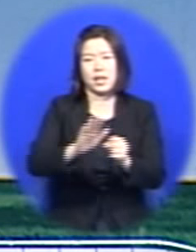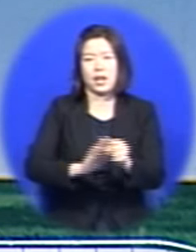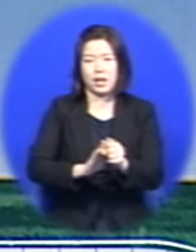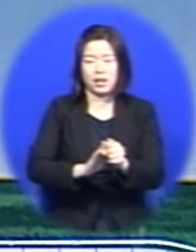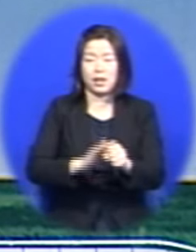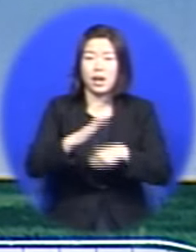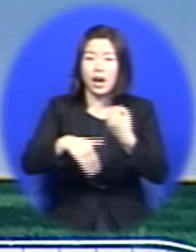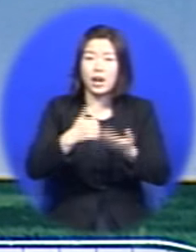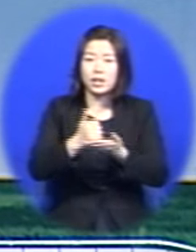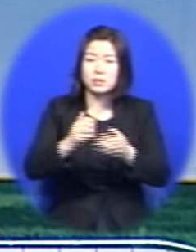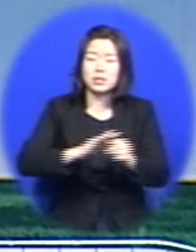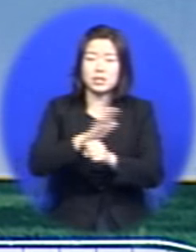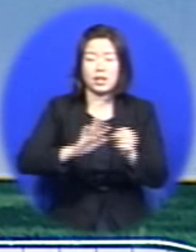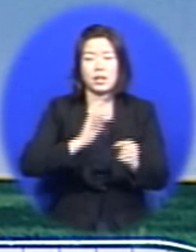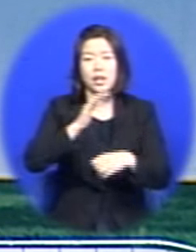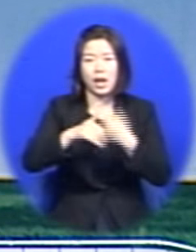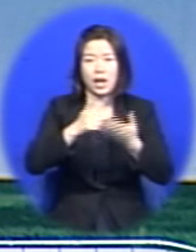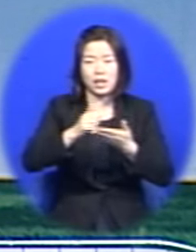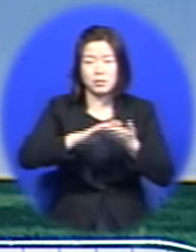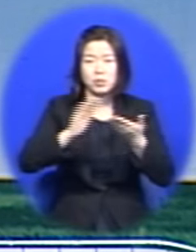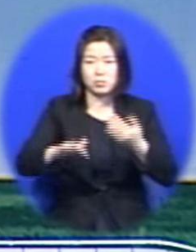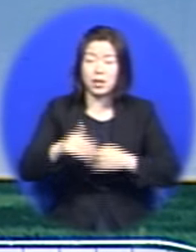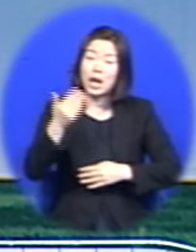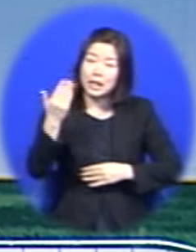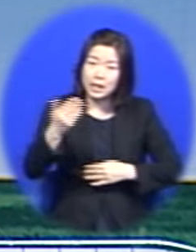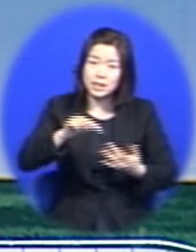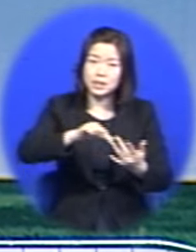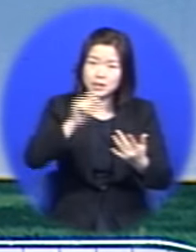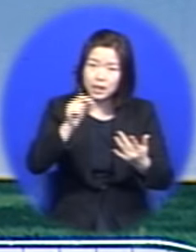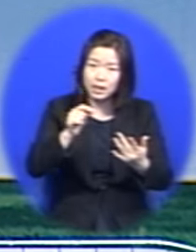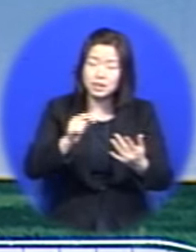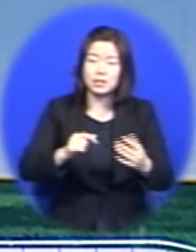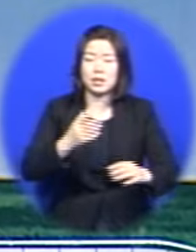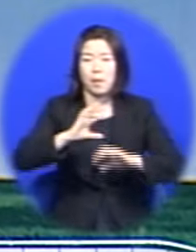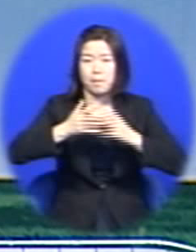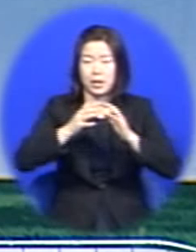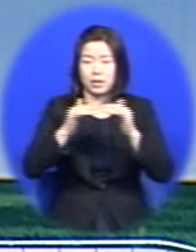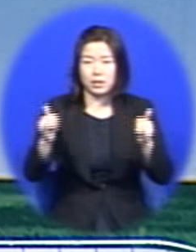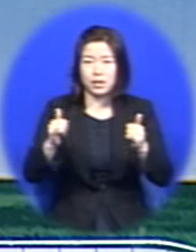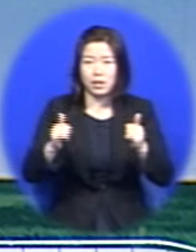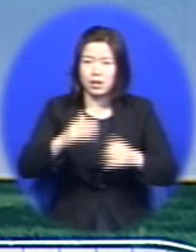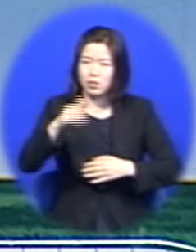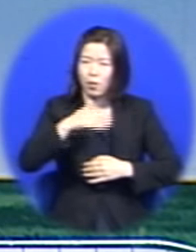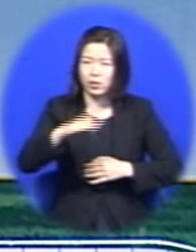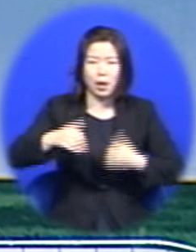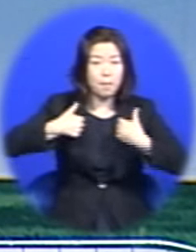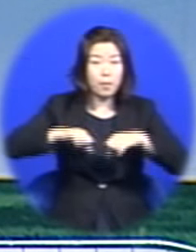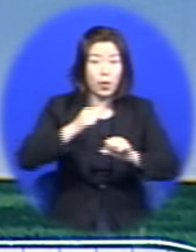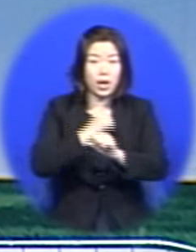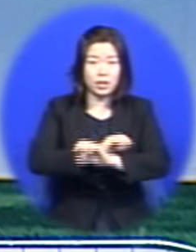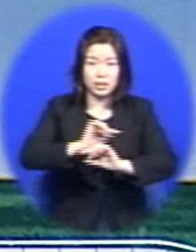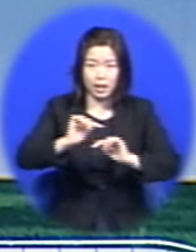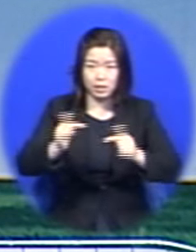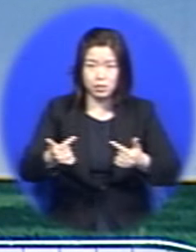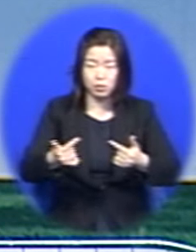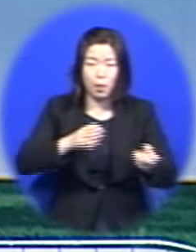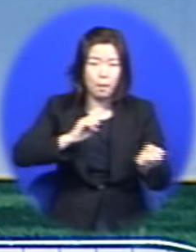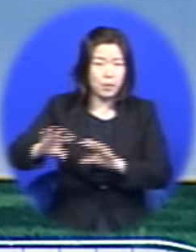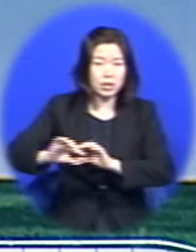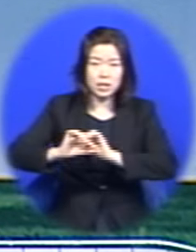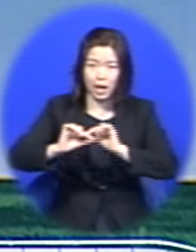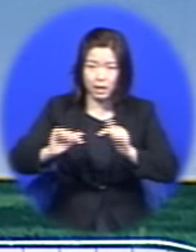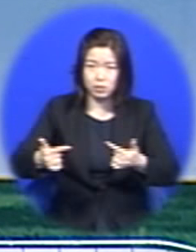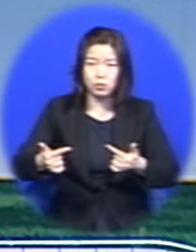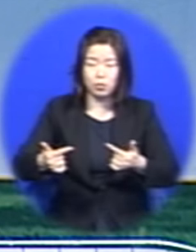하나님은 사랑의 하나님이시라. 하나님은 당신이 택하신 백성을 절대로 포기하지 않으시고 버리지